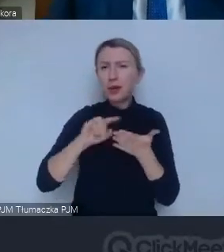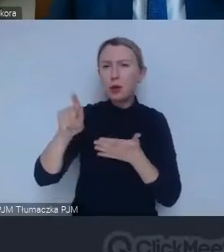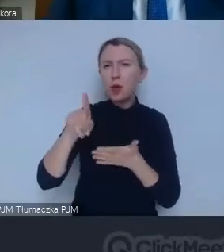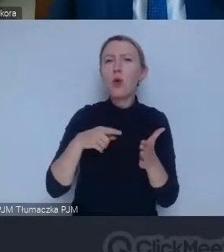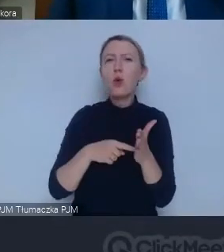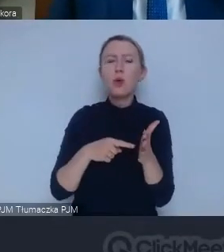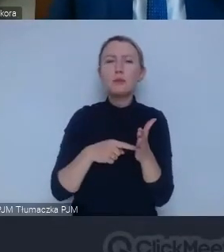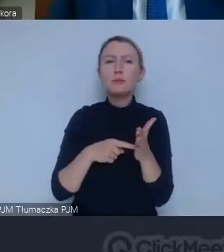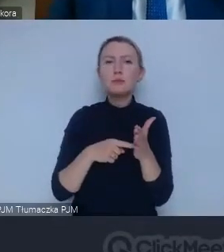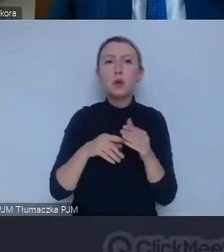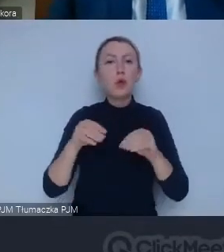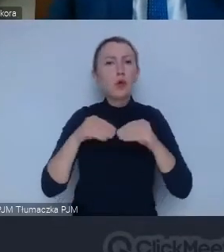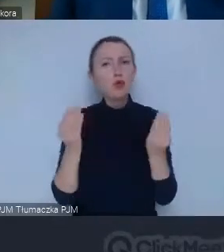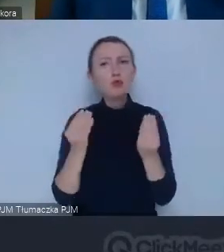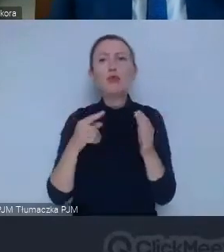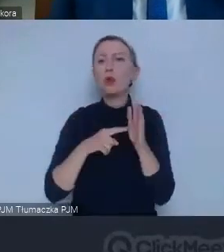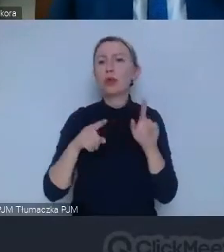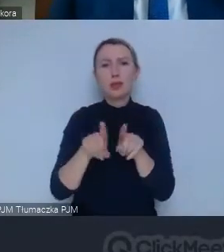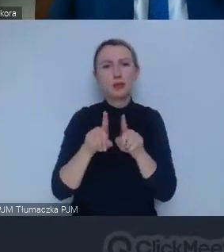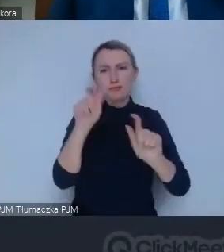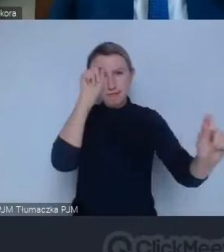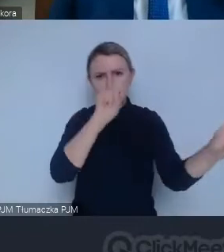zakresie rozwoju i pobudzenia